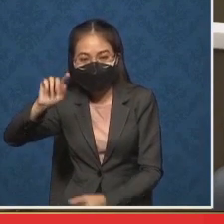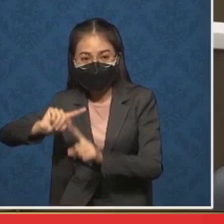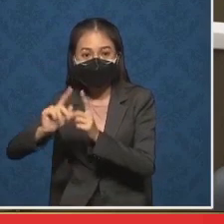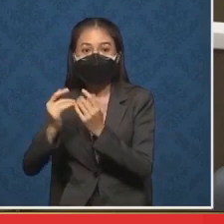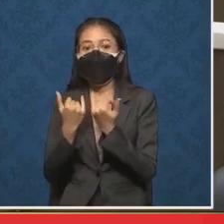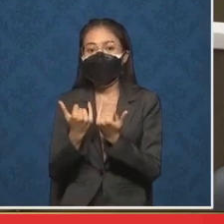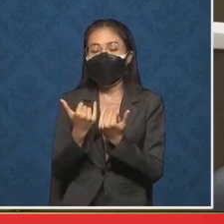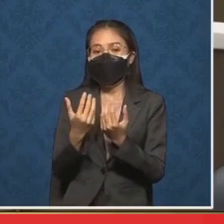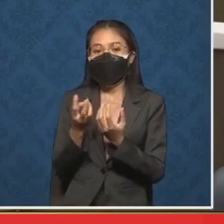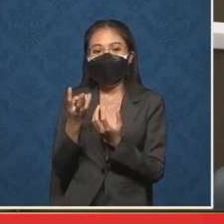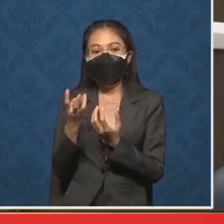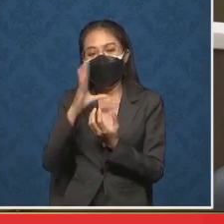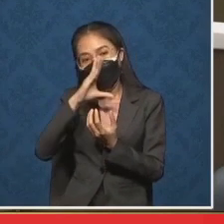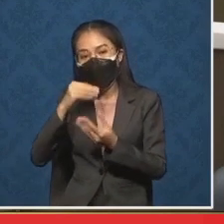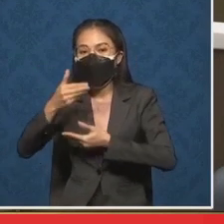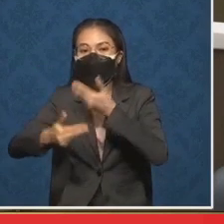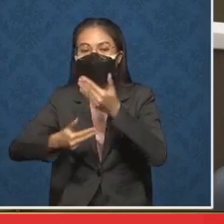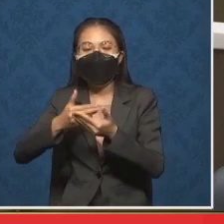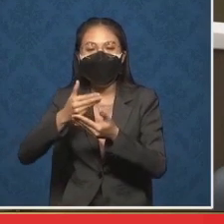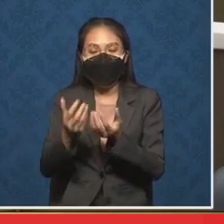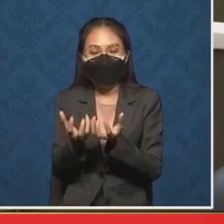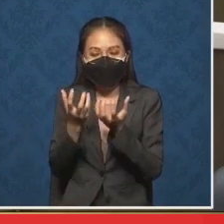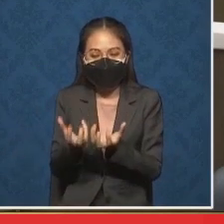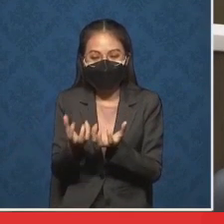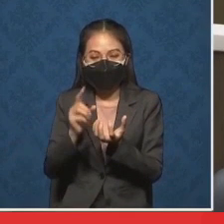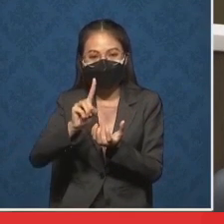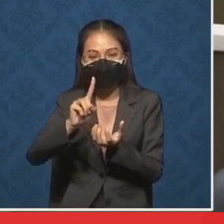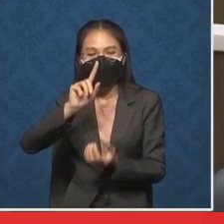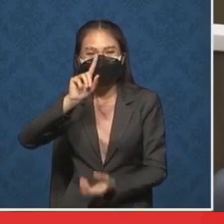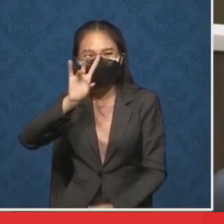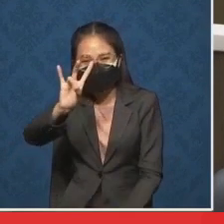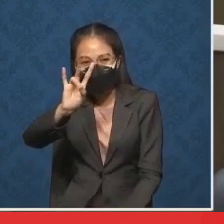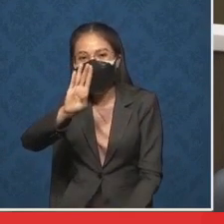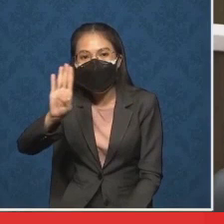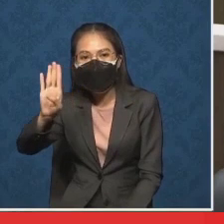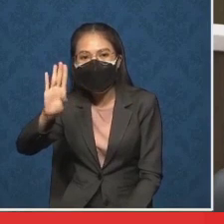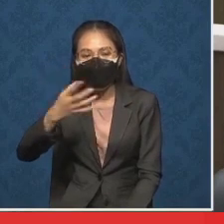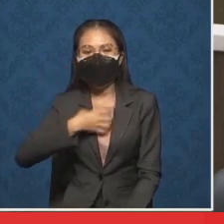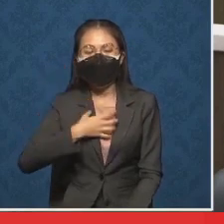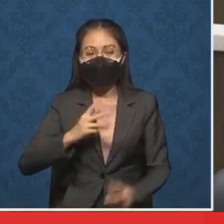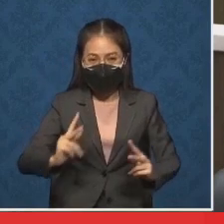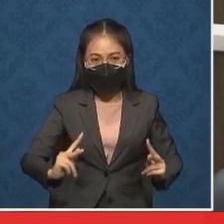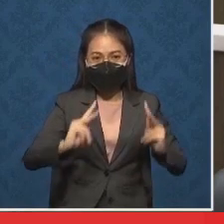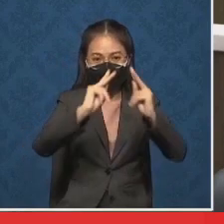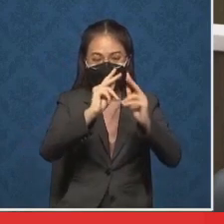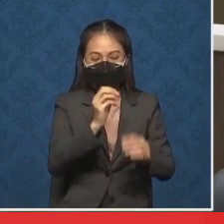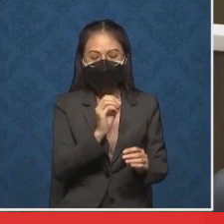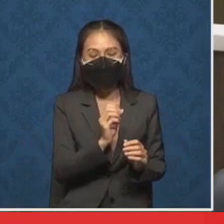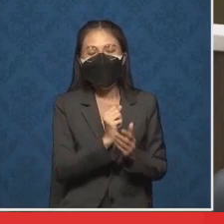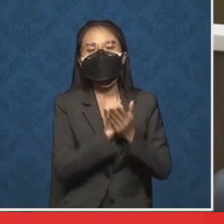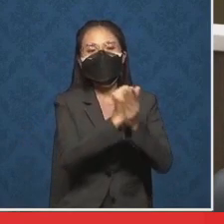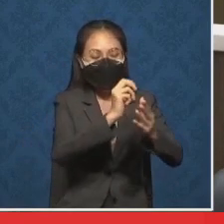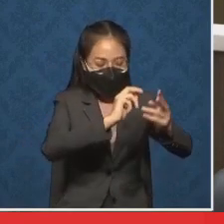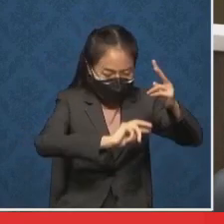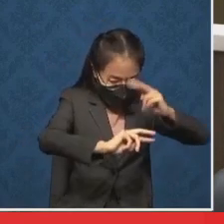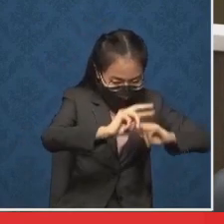แค่7 บาทกว่าก็ฝากกระทรวงพาณิชย์แจ้งไปยังพาณิชย์จังหวัดช่วยไปตรวจสอบโรงสีและ